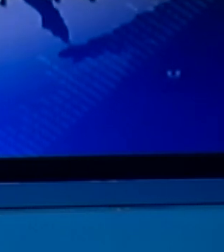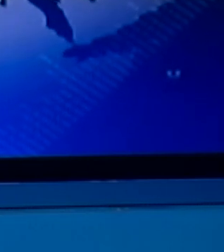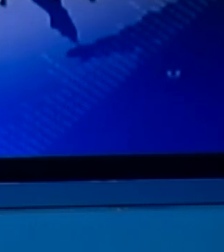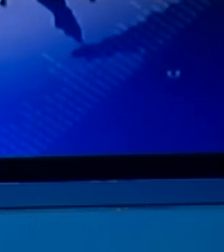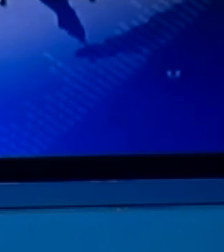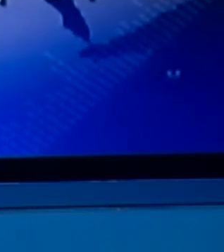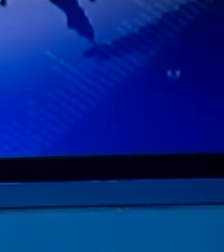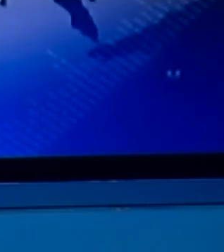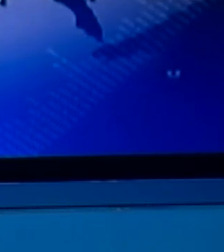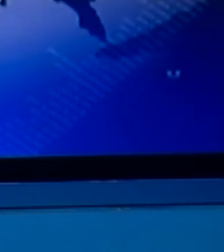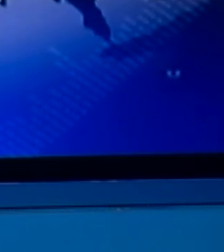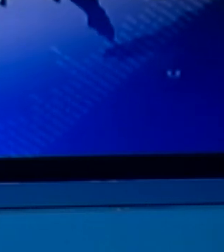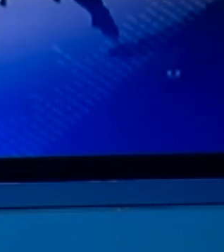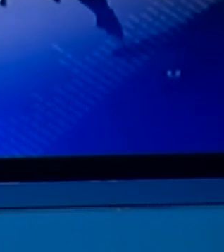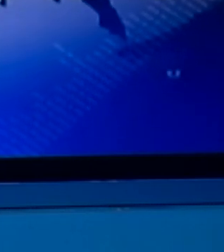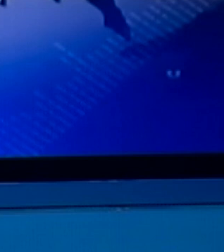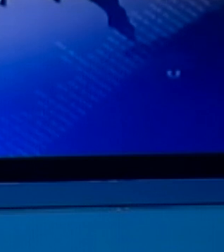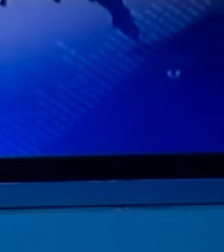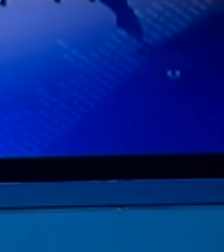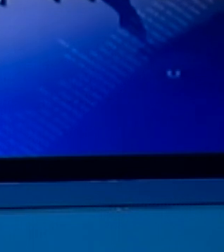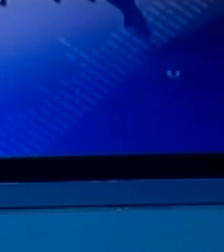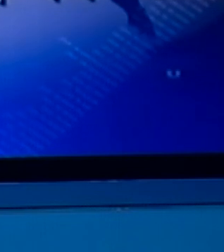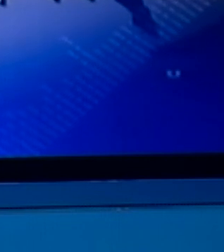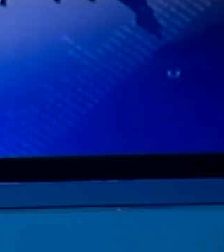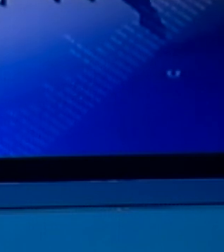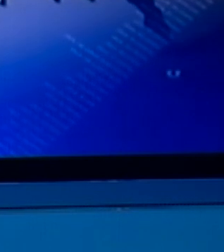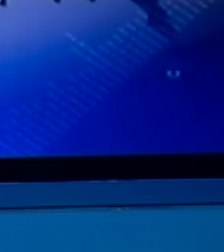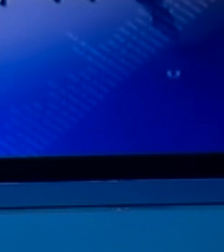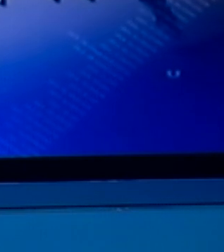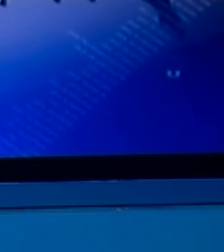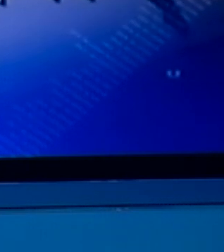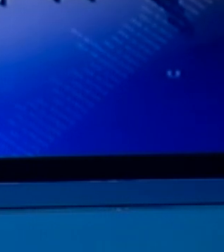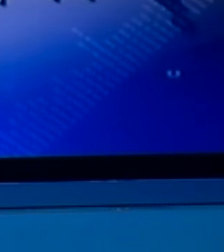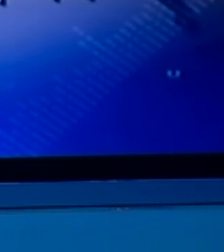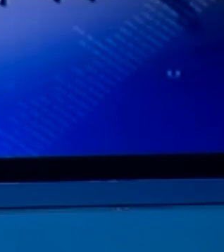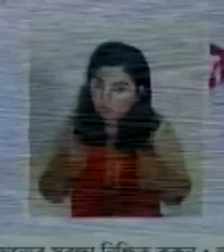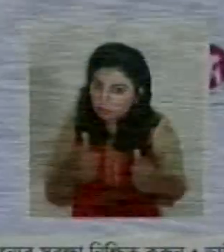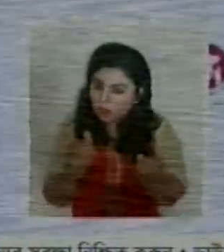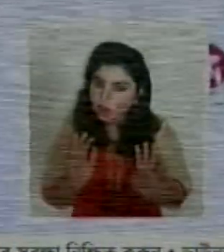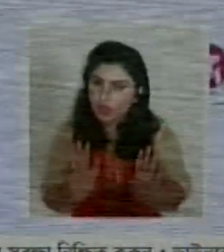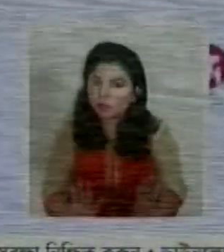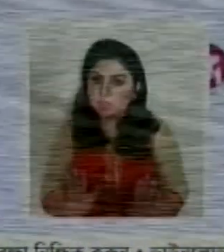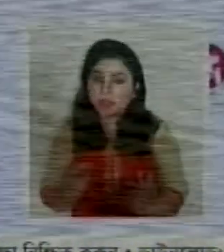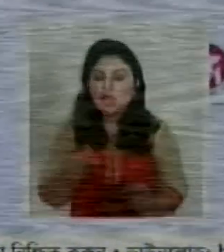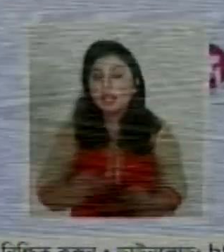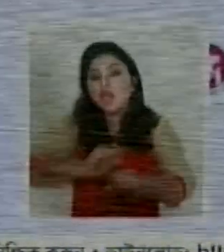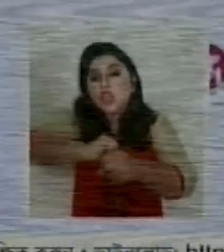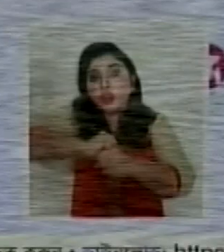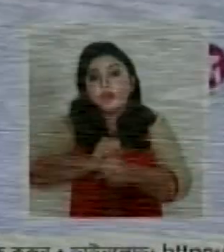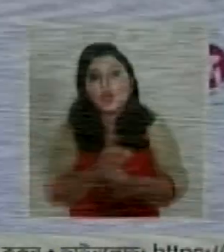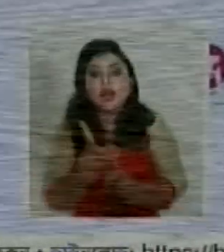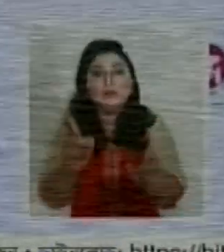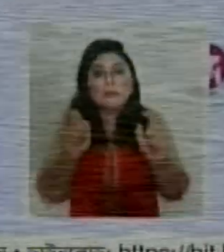করোনা ভাইরাসে দেশে আরও 33 জনের মৃত্যু হয়েছে। এ নিয়ে মৃতের সংখ্যা দাঁড়ালো 3,471 জনে। 24 ঘন্টায় নতুন শনাক্ত